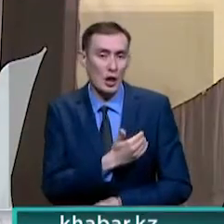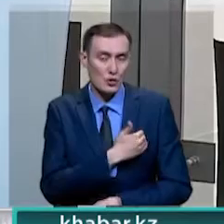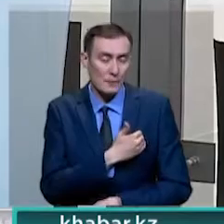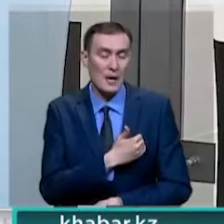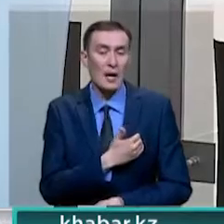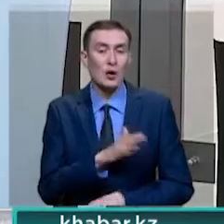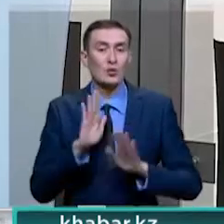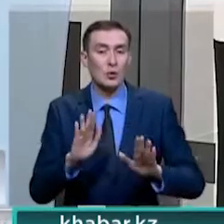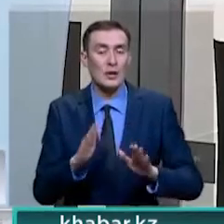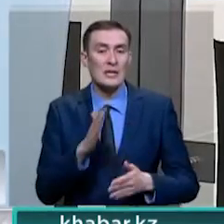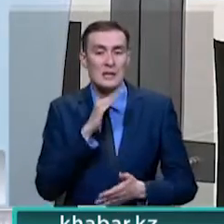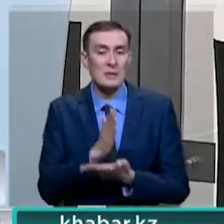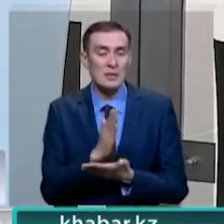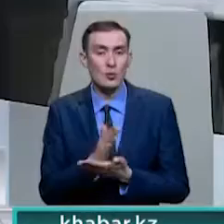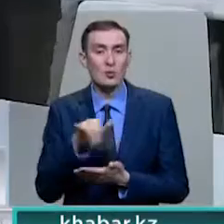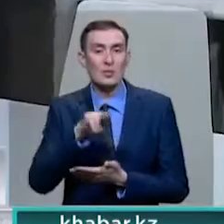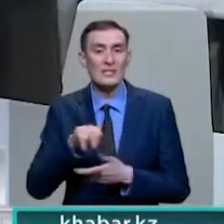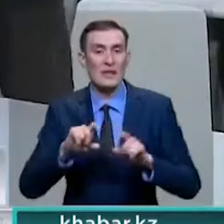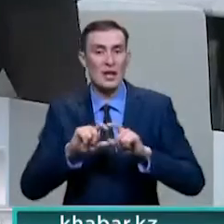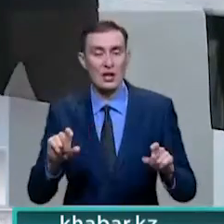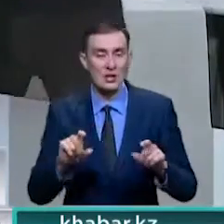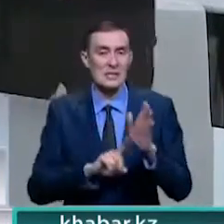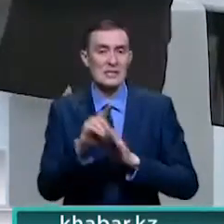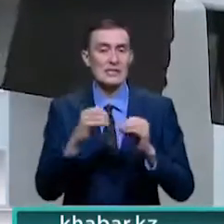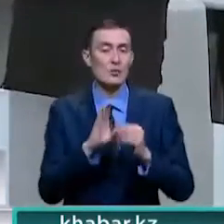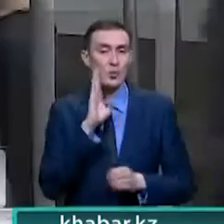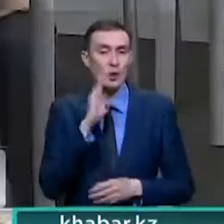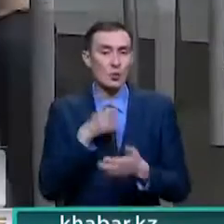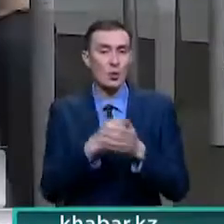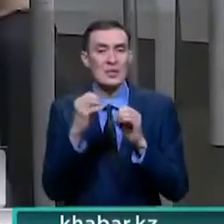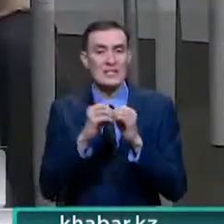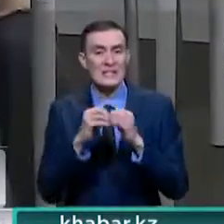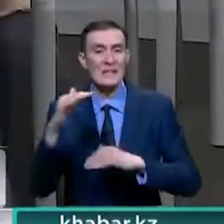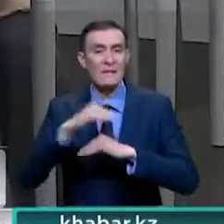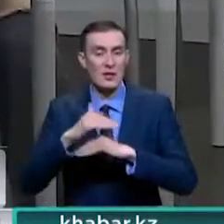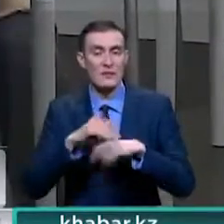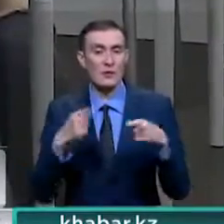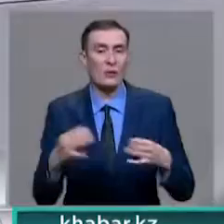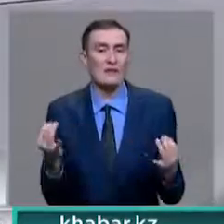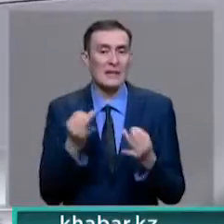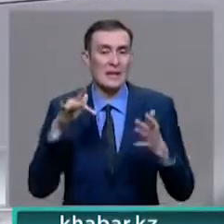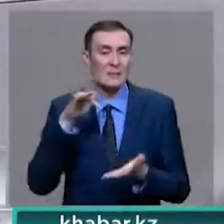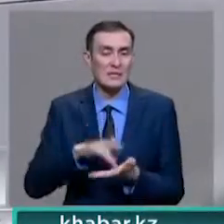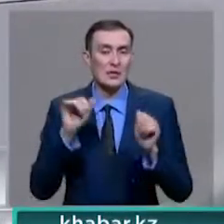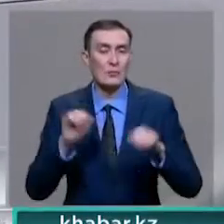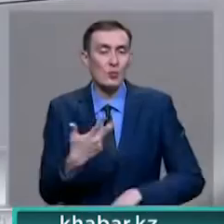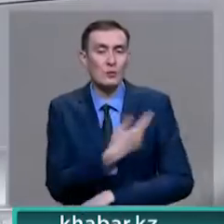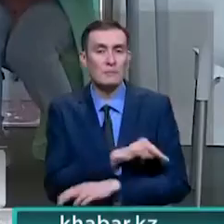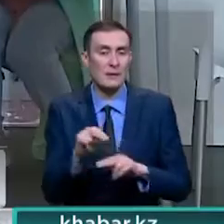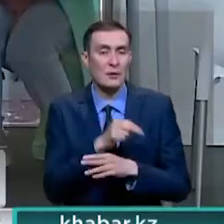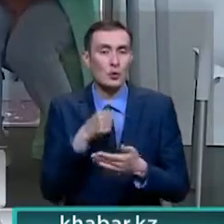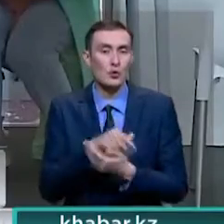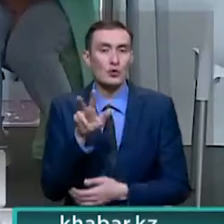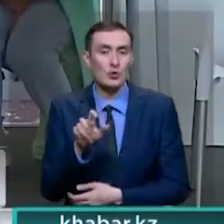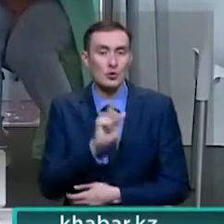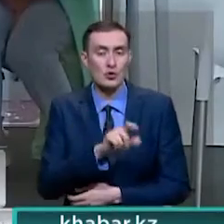желающий. Достаточно иметь при себе удостоверение личности. С 10 утра до 10 вечера в торгово-развлекательном центре могут привить до